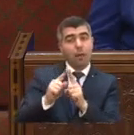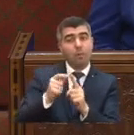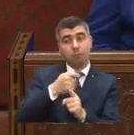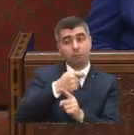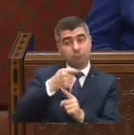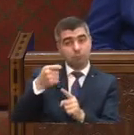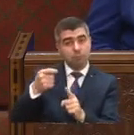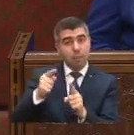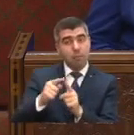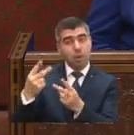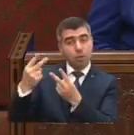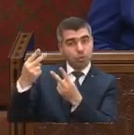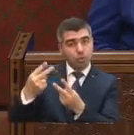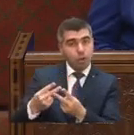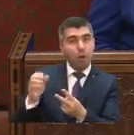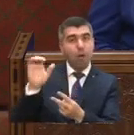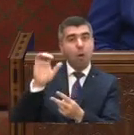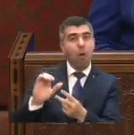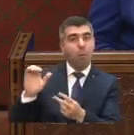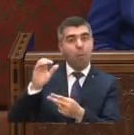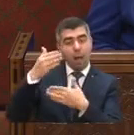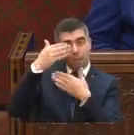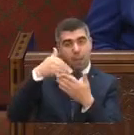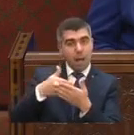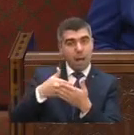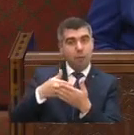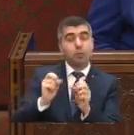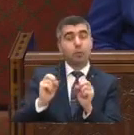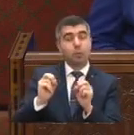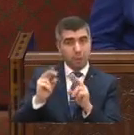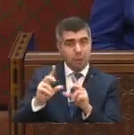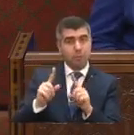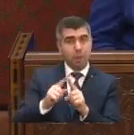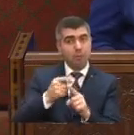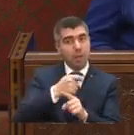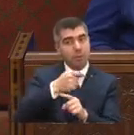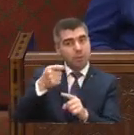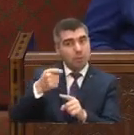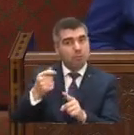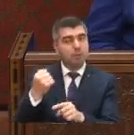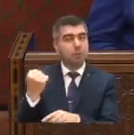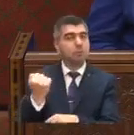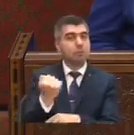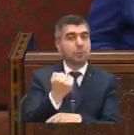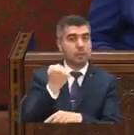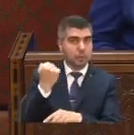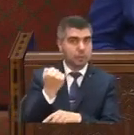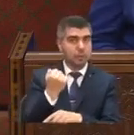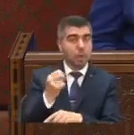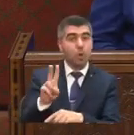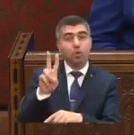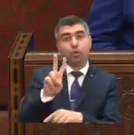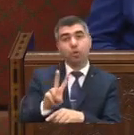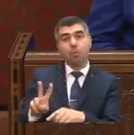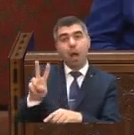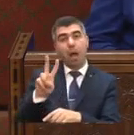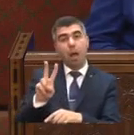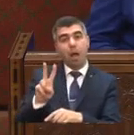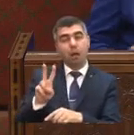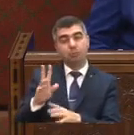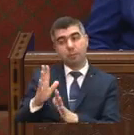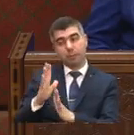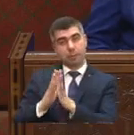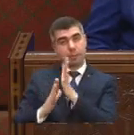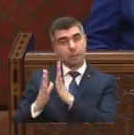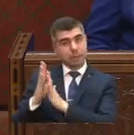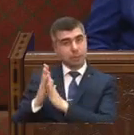جاوا من اوروبا للمغرب، لانه بالفعل وقعت اشكالات اللي هي مرتبطه بالتاخر. يوم الجمعه المنصرم كان بينا اللي جاوا